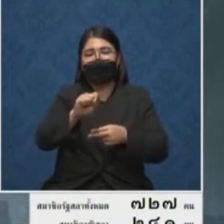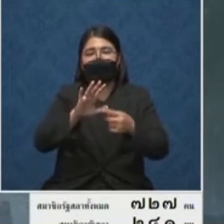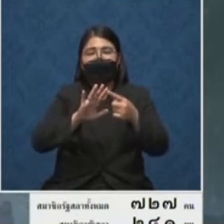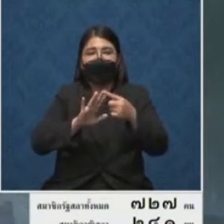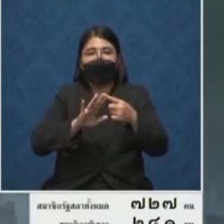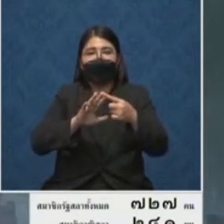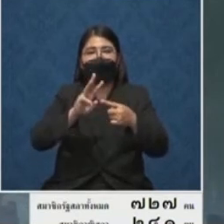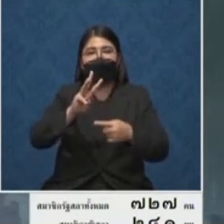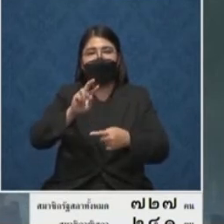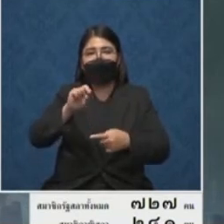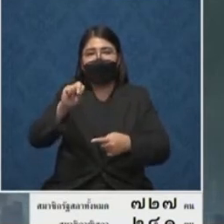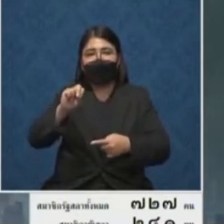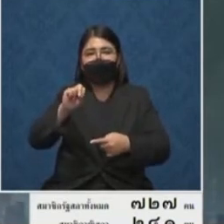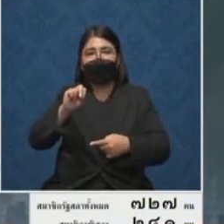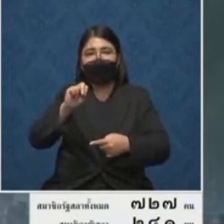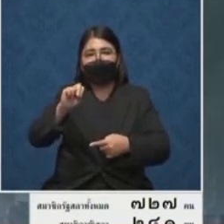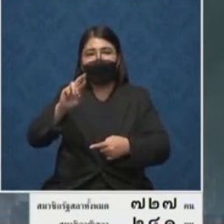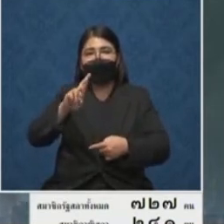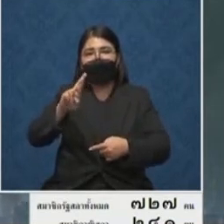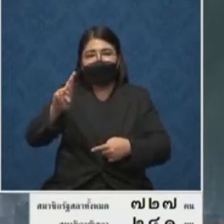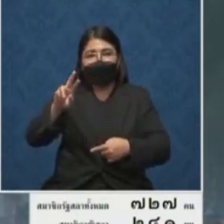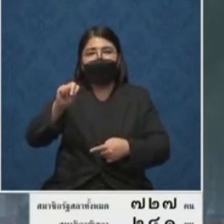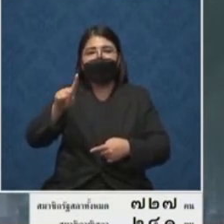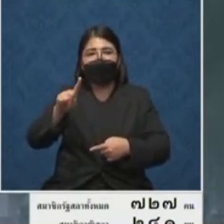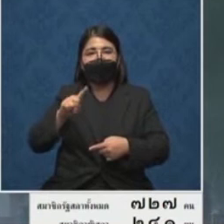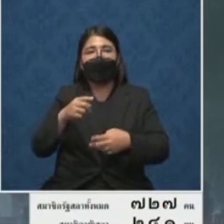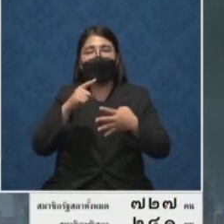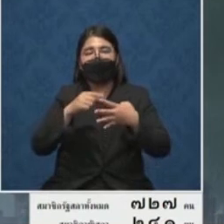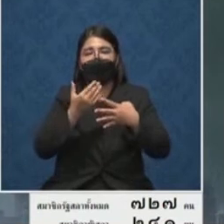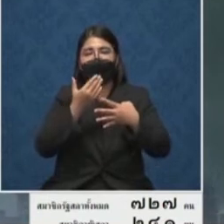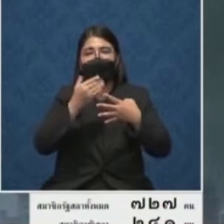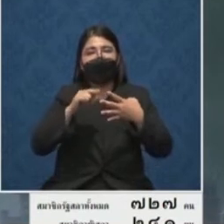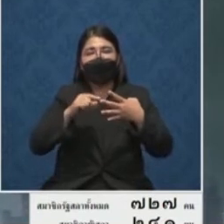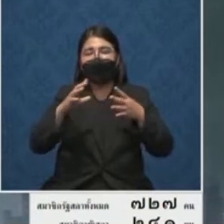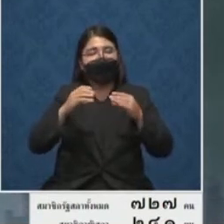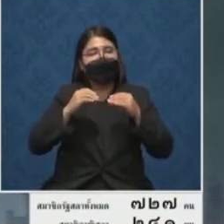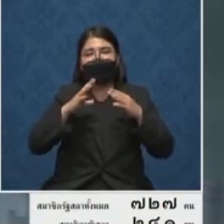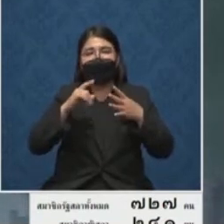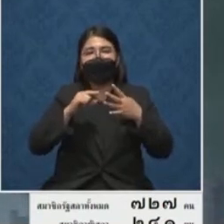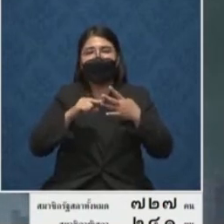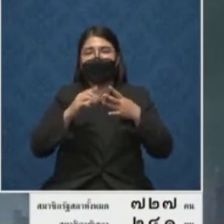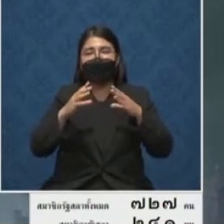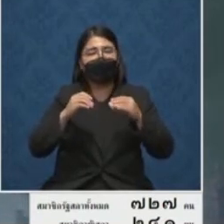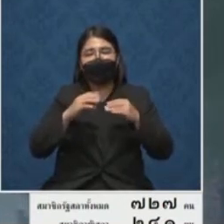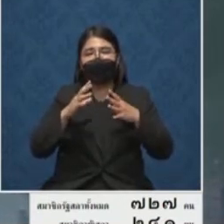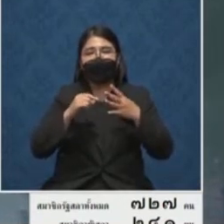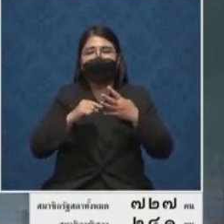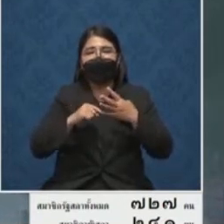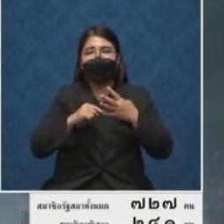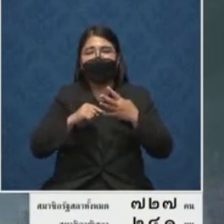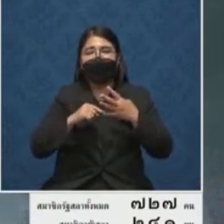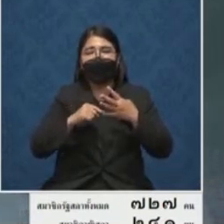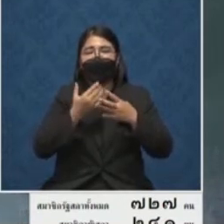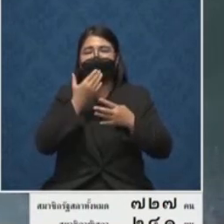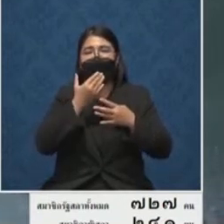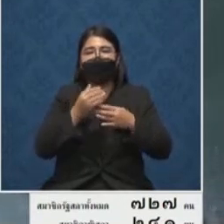651นายสุวรรณเลิศปัญญาโลด 1งดออกเสียง2ไม่รับหลักการ3